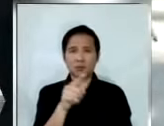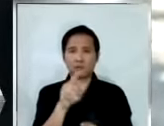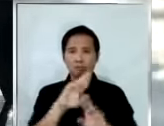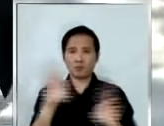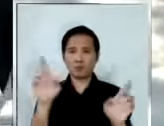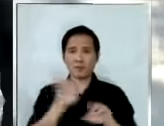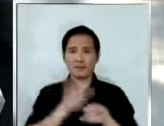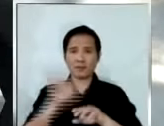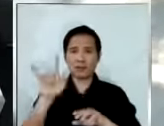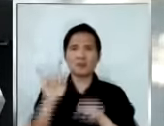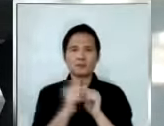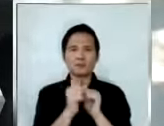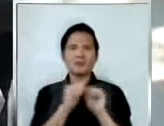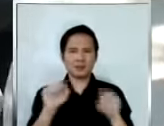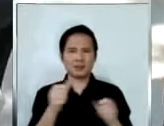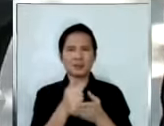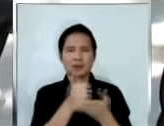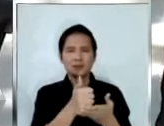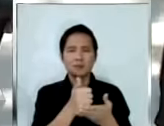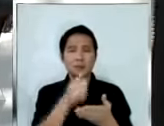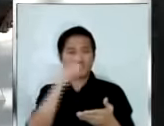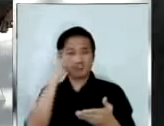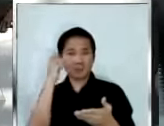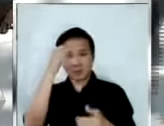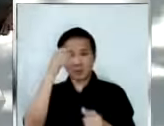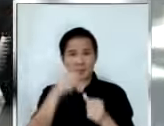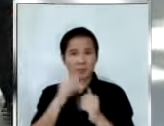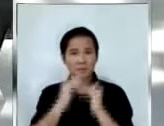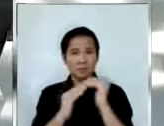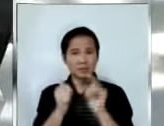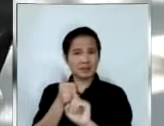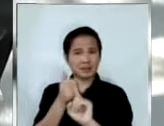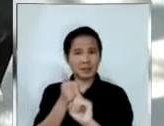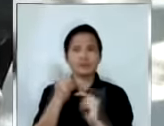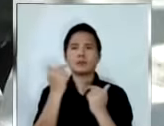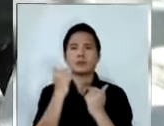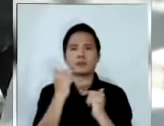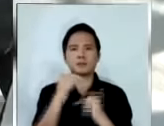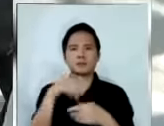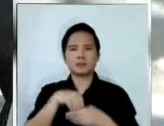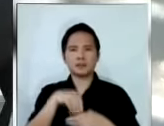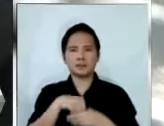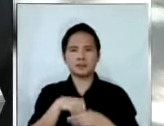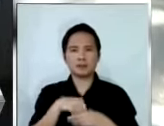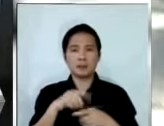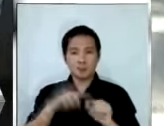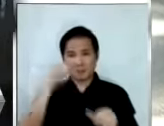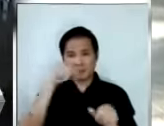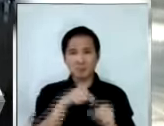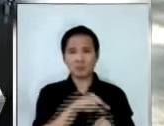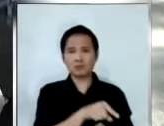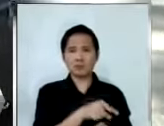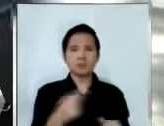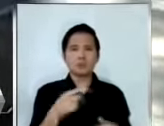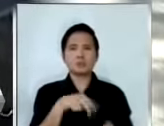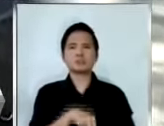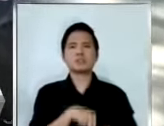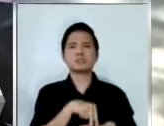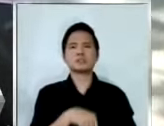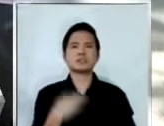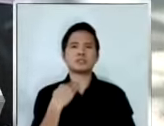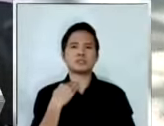pasilidad. Pero para sa mga naritong desperado ng makauwi, ang makita ng publiko ang kanilang paghihirap, ang tangi daw paraan para